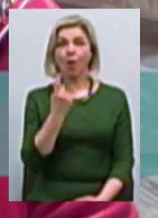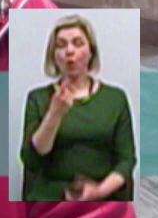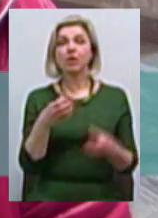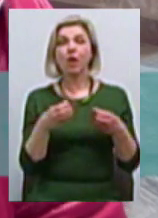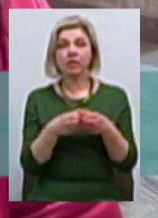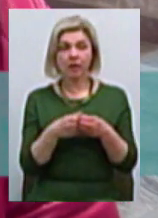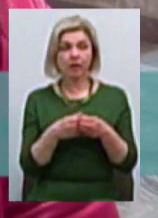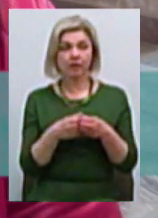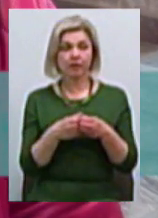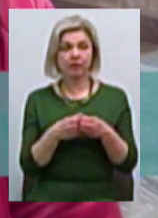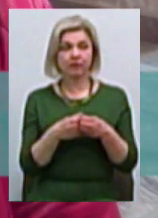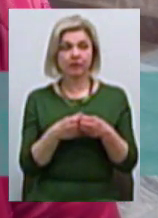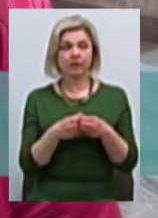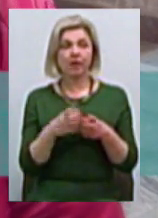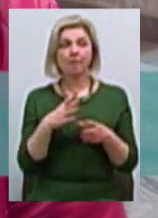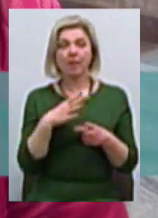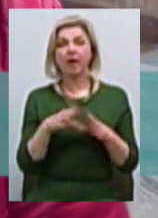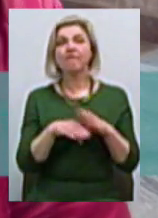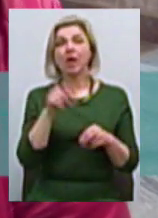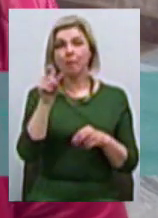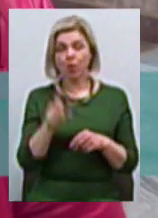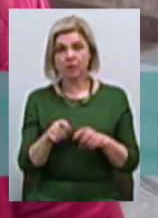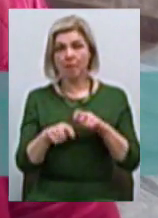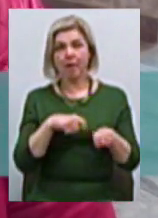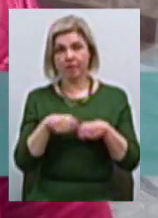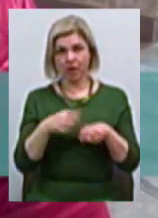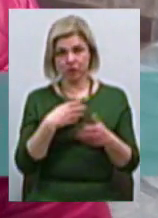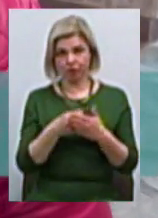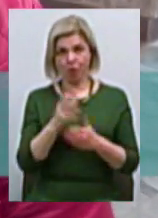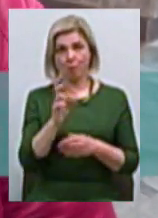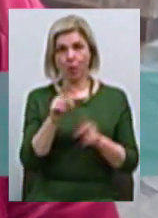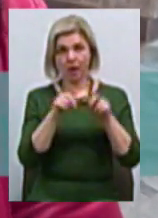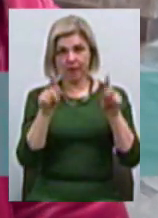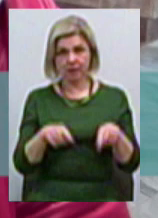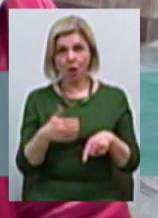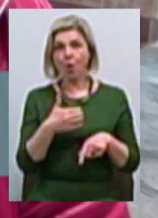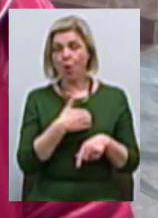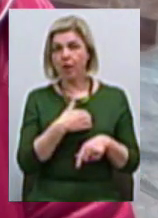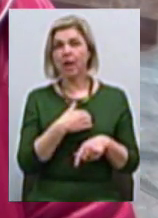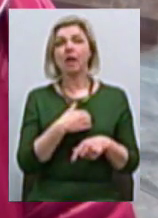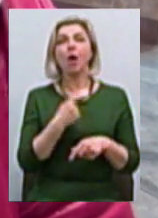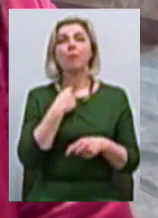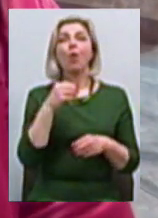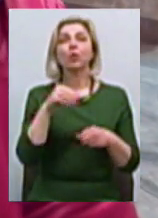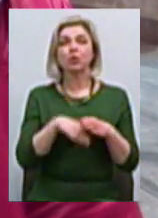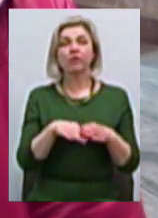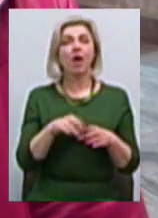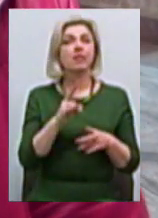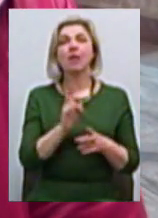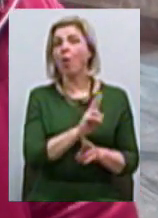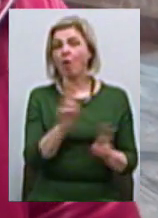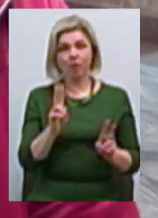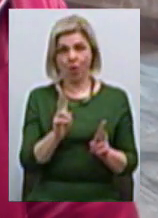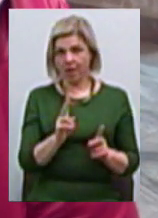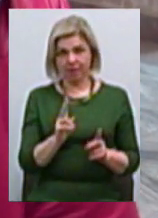селі Кінець-Піль був виборець, порвав свій бюлетень, бо він хотів проголосувати «Не підтримую кожного», а там такого не було. Ну,